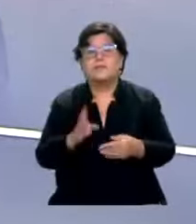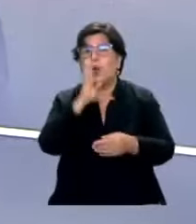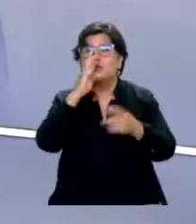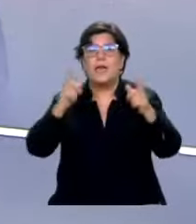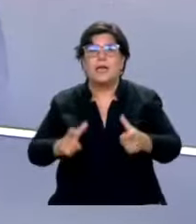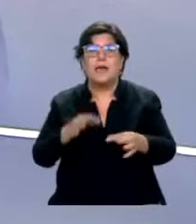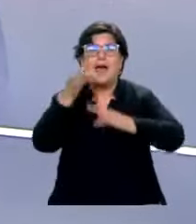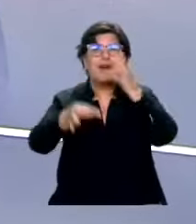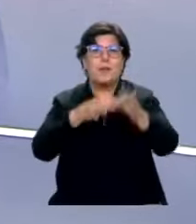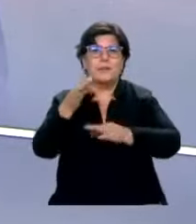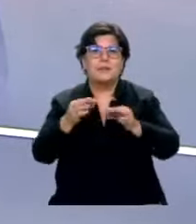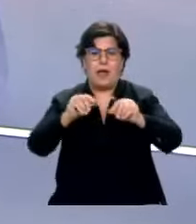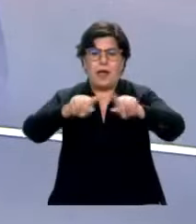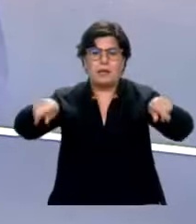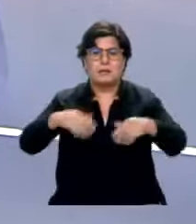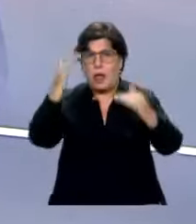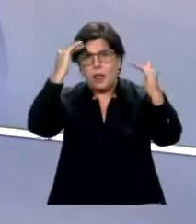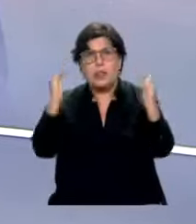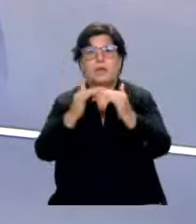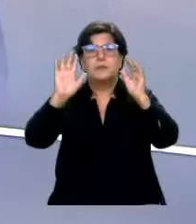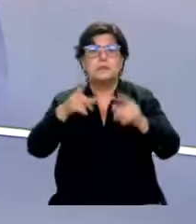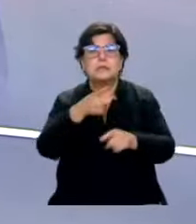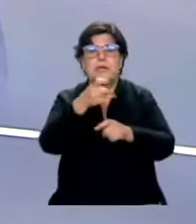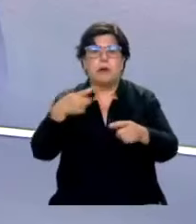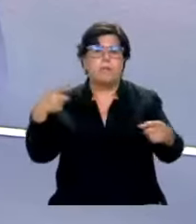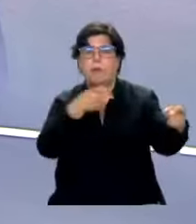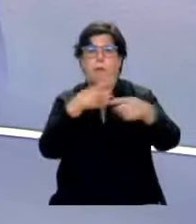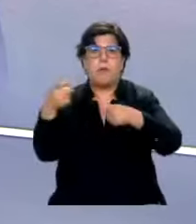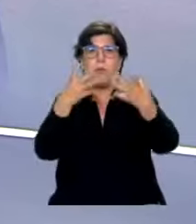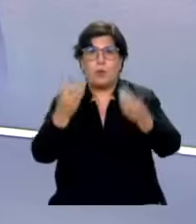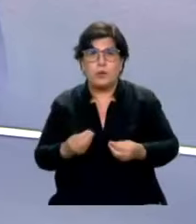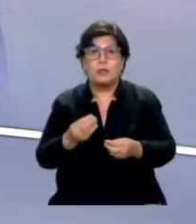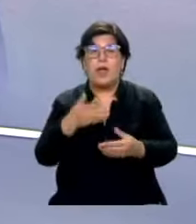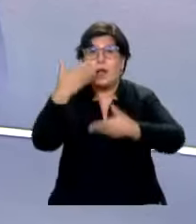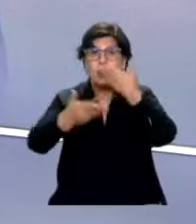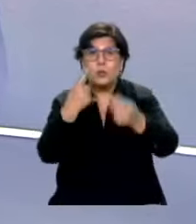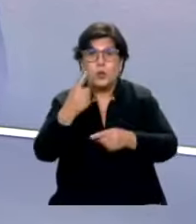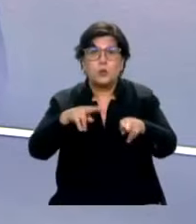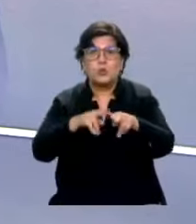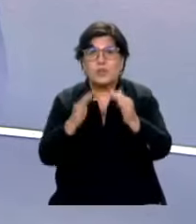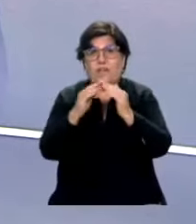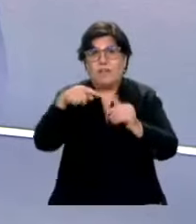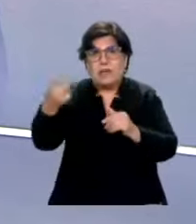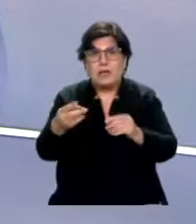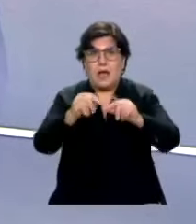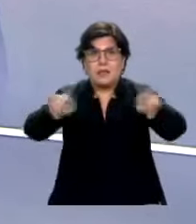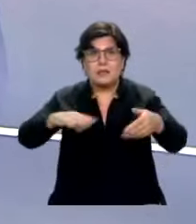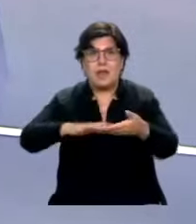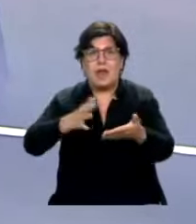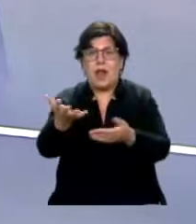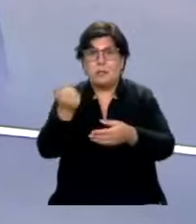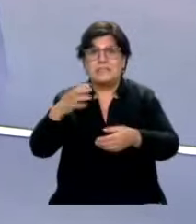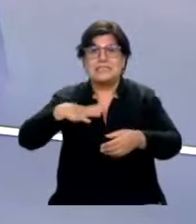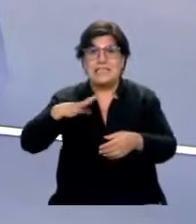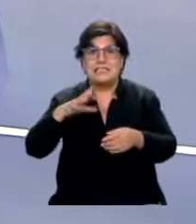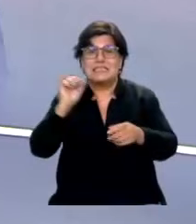Kocaeli'de akrabaların arazi anlaşmazlığı silahlı saldırıya dönüştü. İddiaya göre kuzeninin evini ve arazisini elinden almak